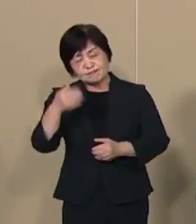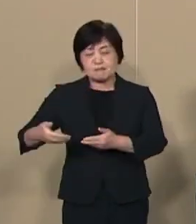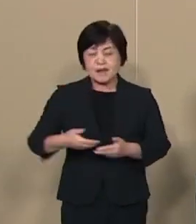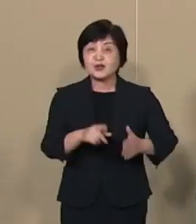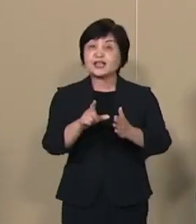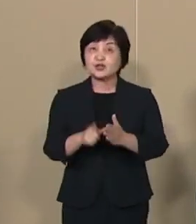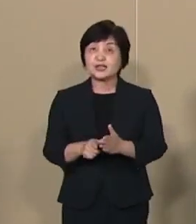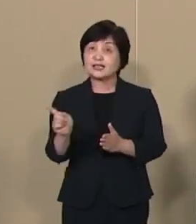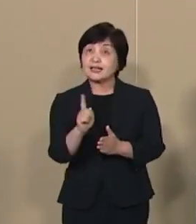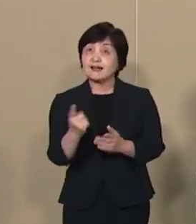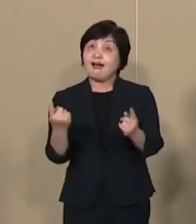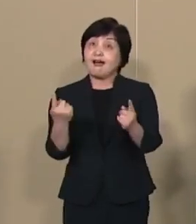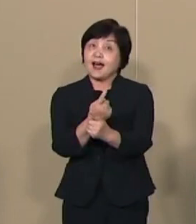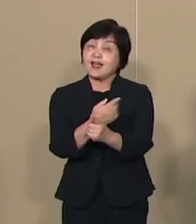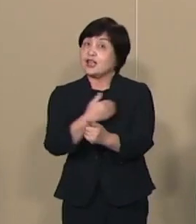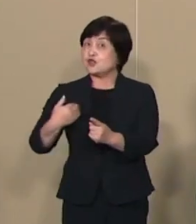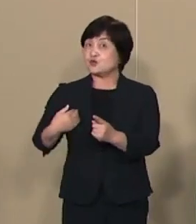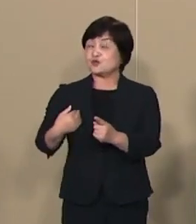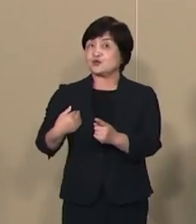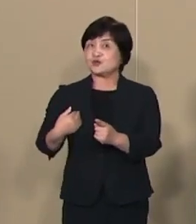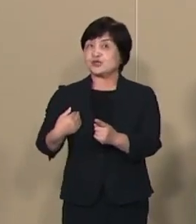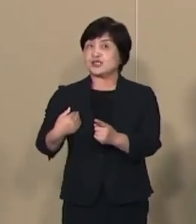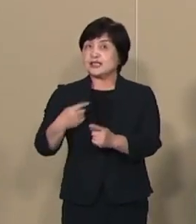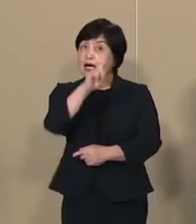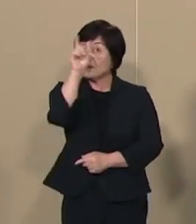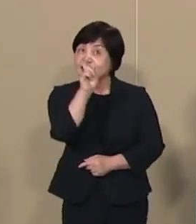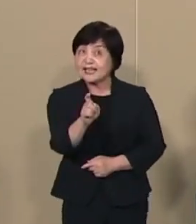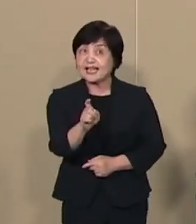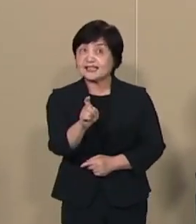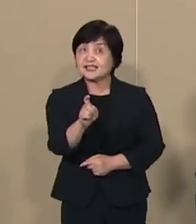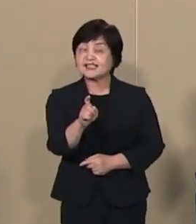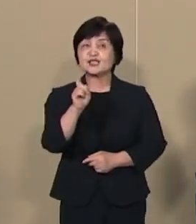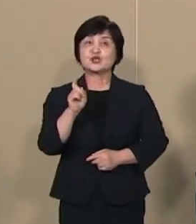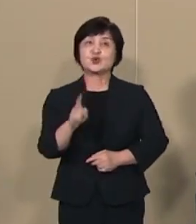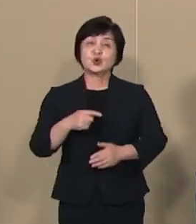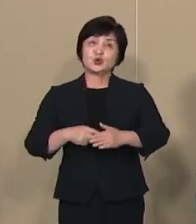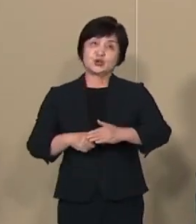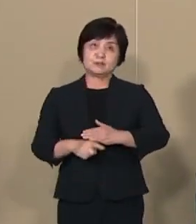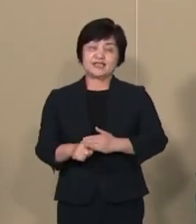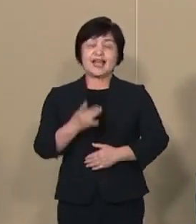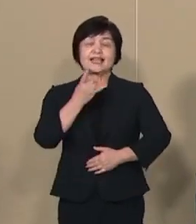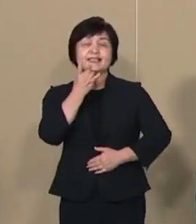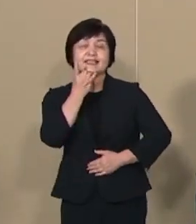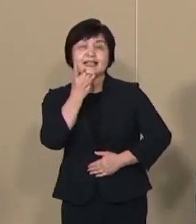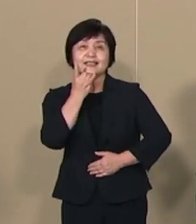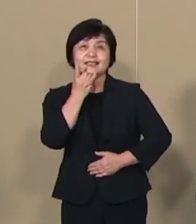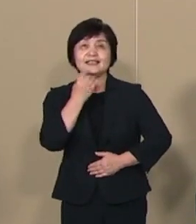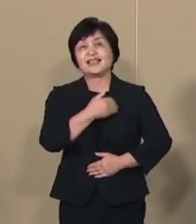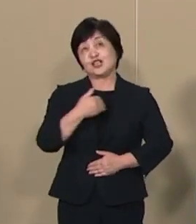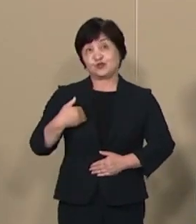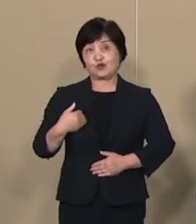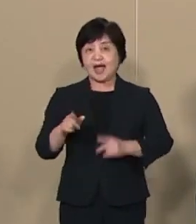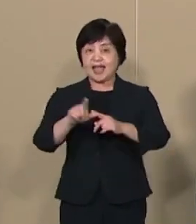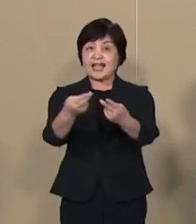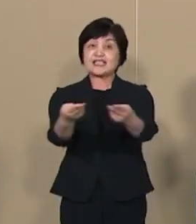か変えてくれる何か変えてくれるかもしれないっていう意味で言うと期待値が高いのは僕はnhk 同大と